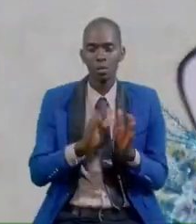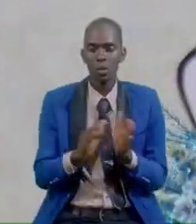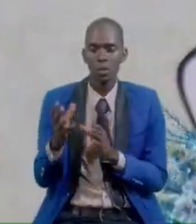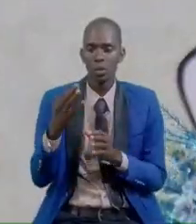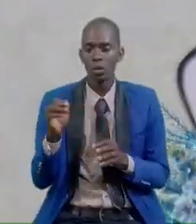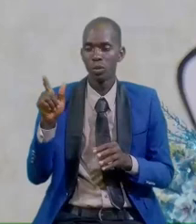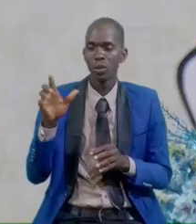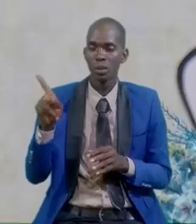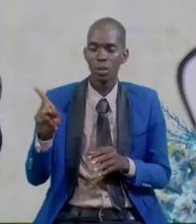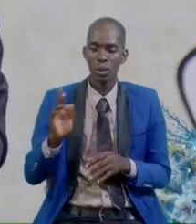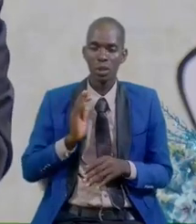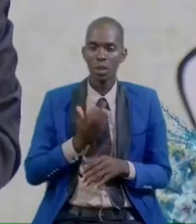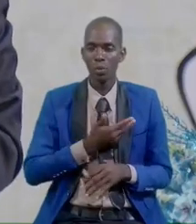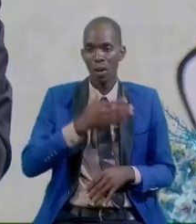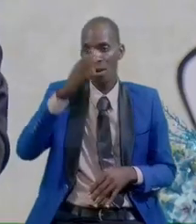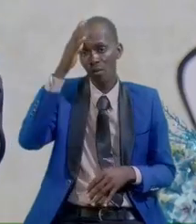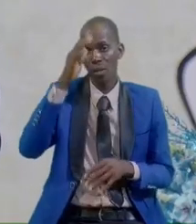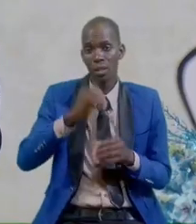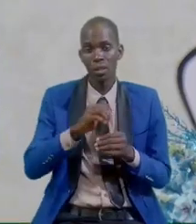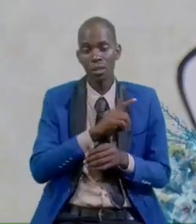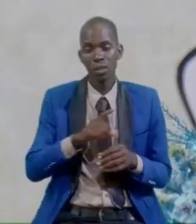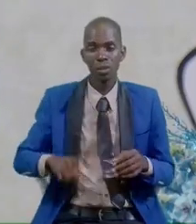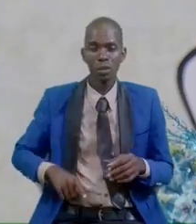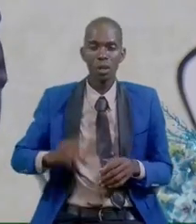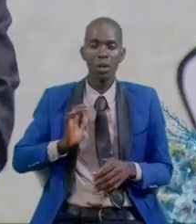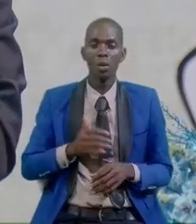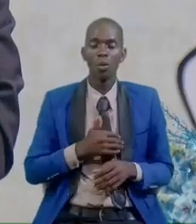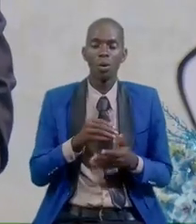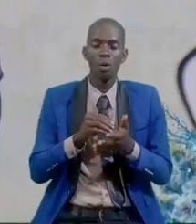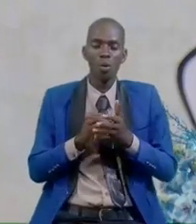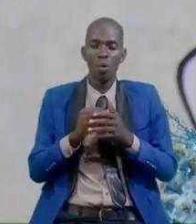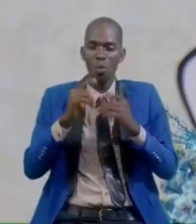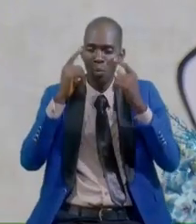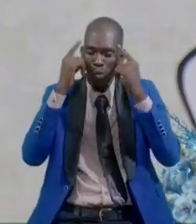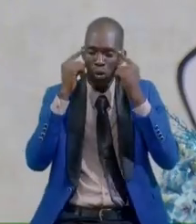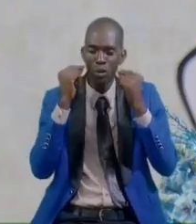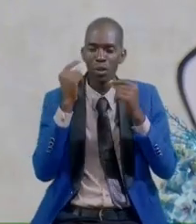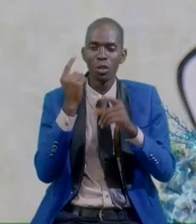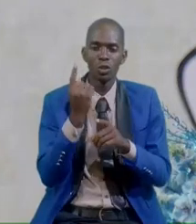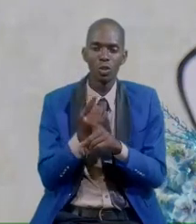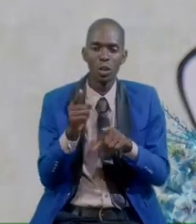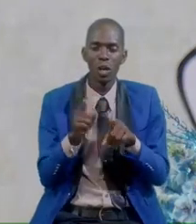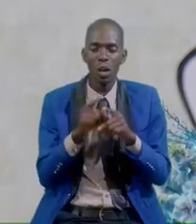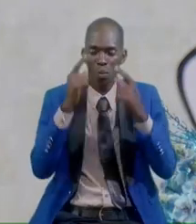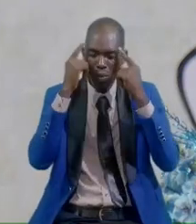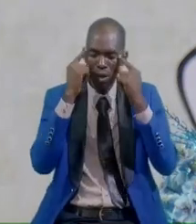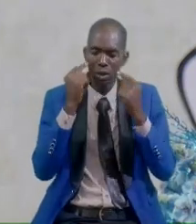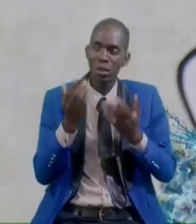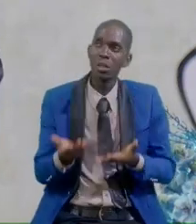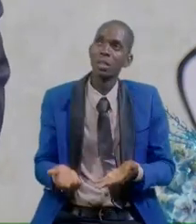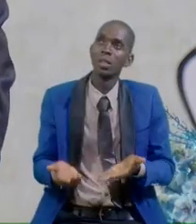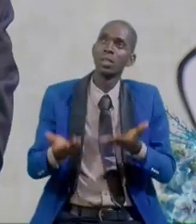Soyez toujours en esprit de prière, vous autres qui êtes assis. Parce que notre Moïse, comme Moïse a élevé sa